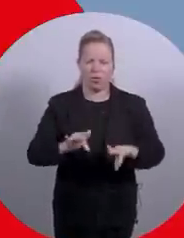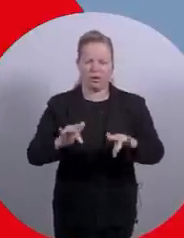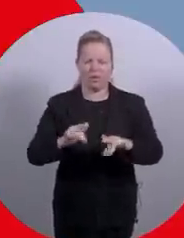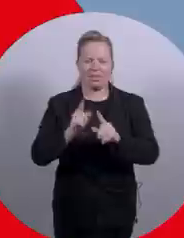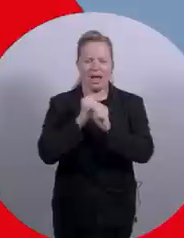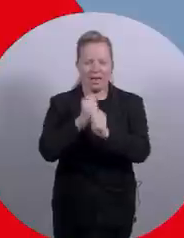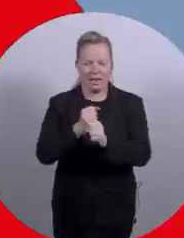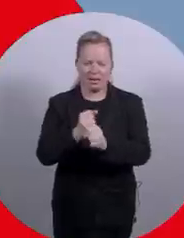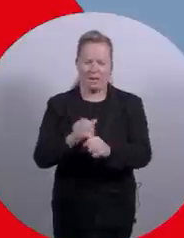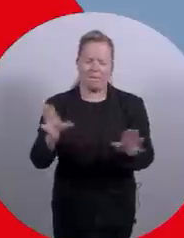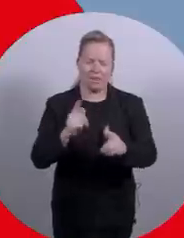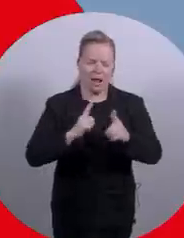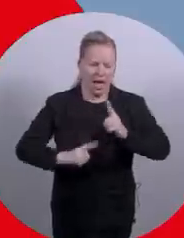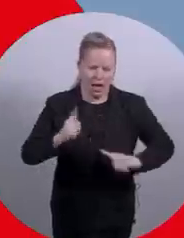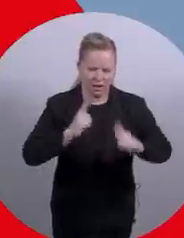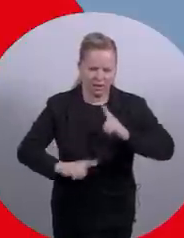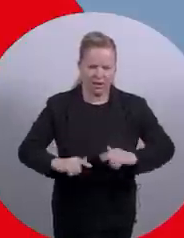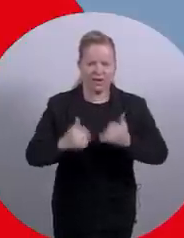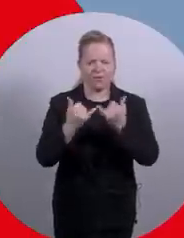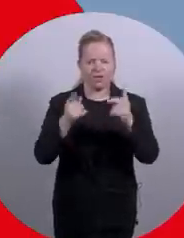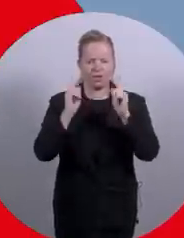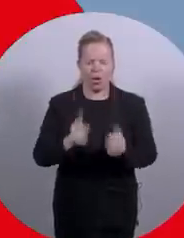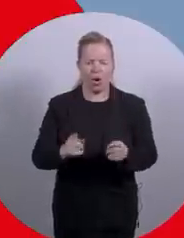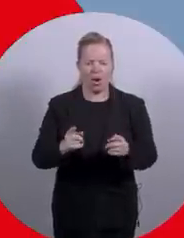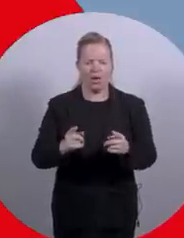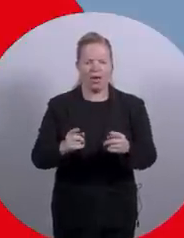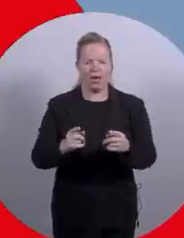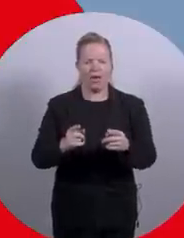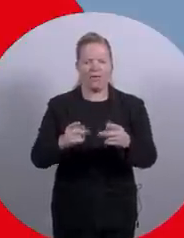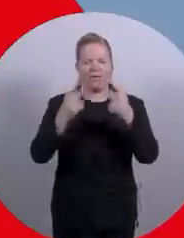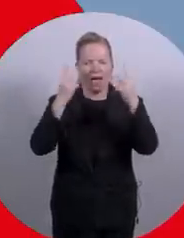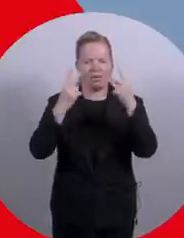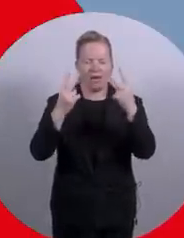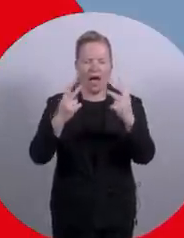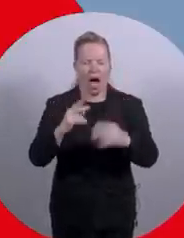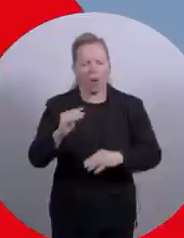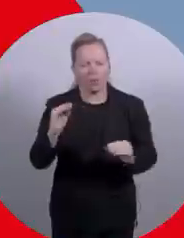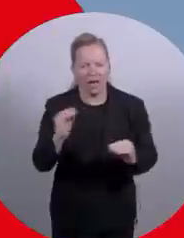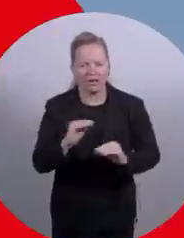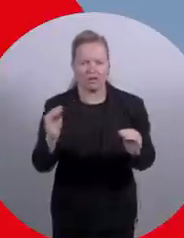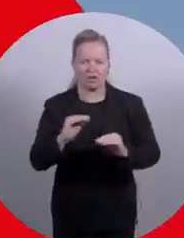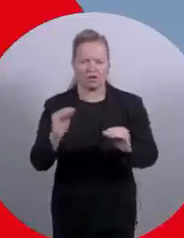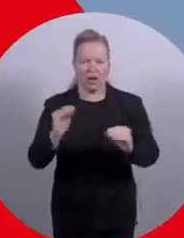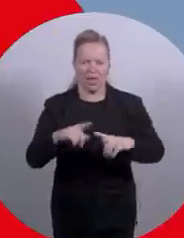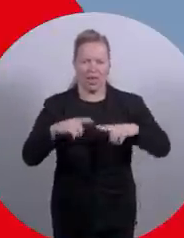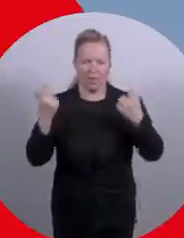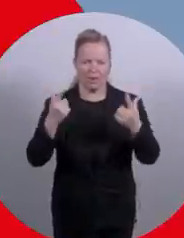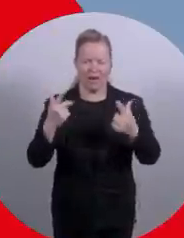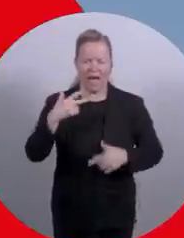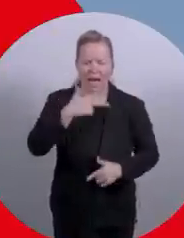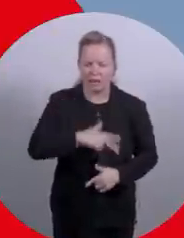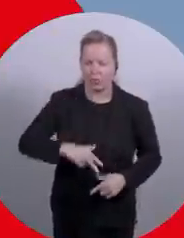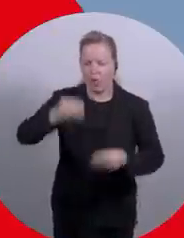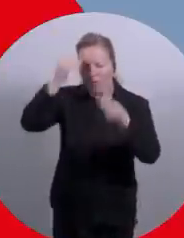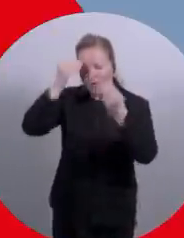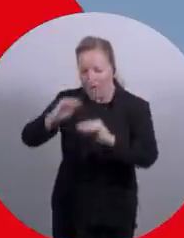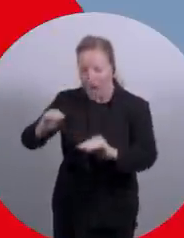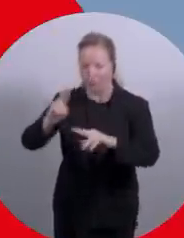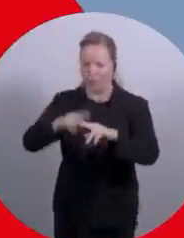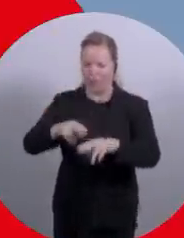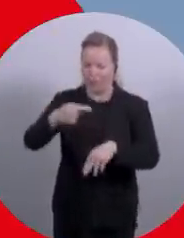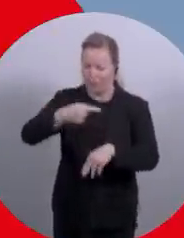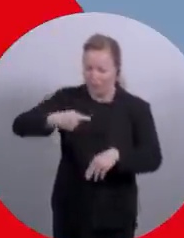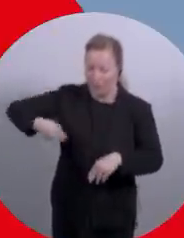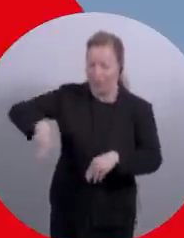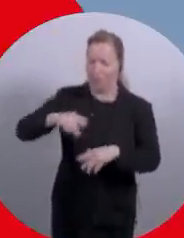wie sollen wir unsere Werte authentisch Leben und WählerInnen motivieren der SPÖ ihr Vertrauen zu schenken wenn wir unsere